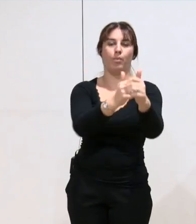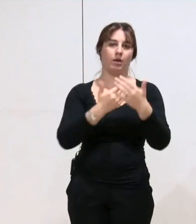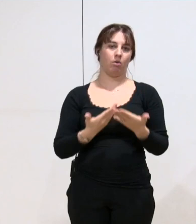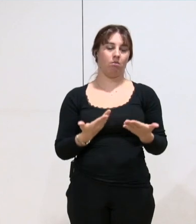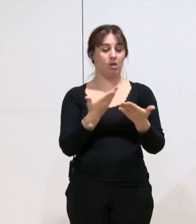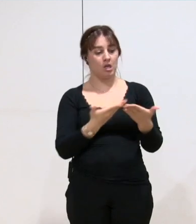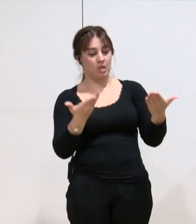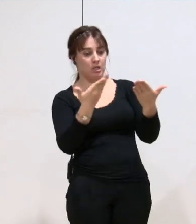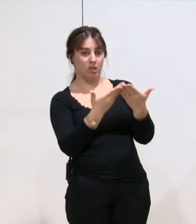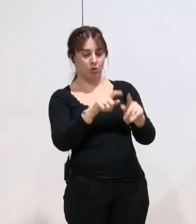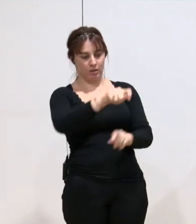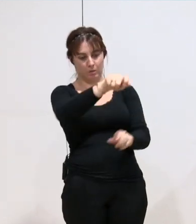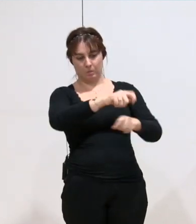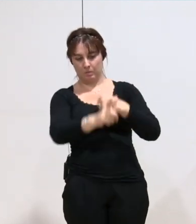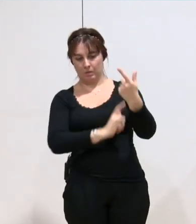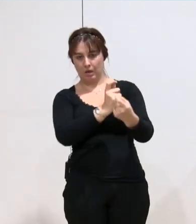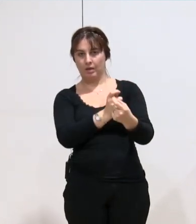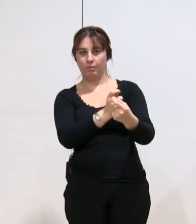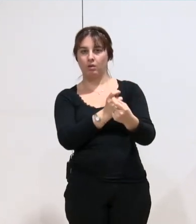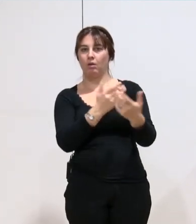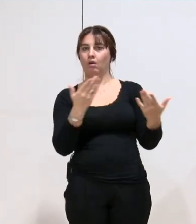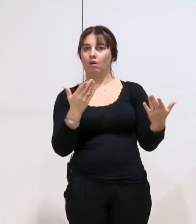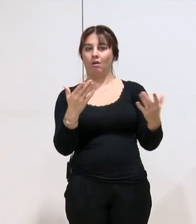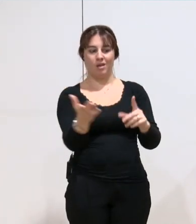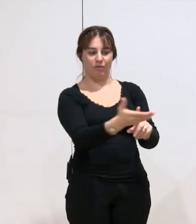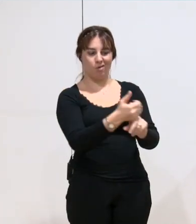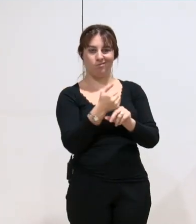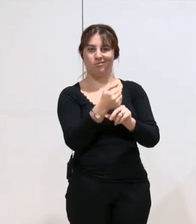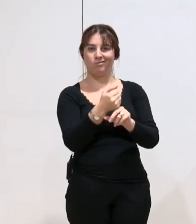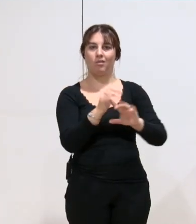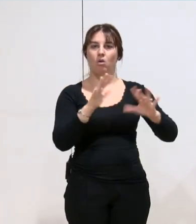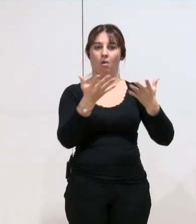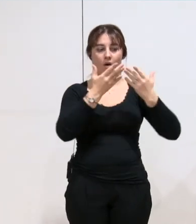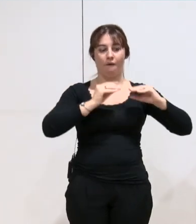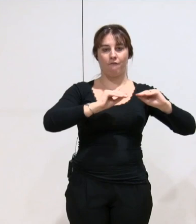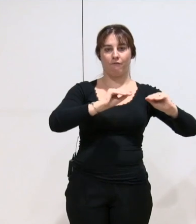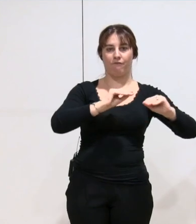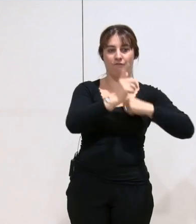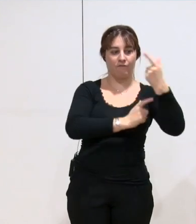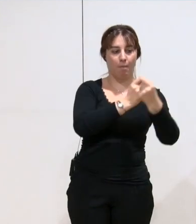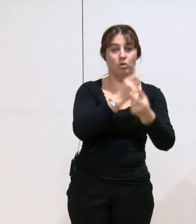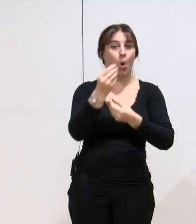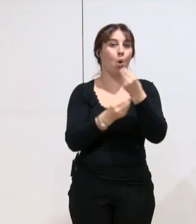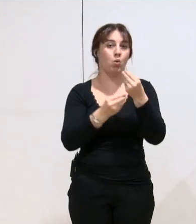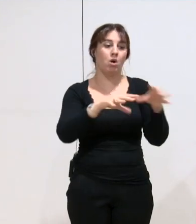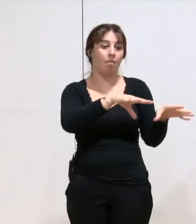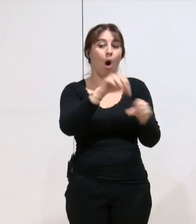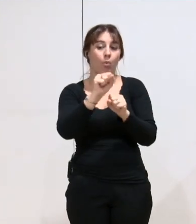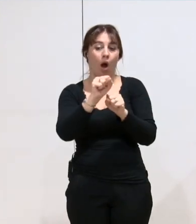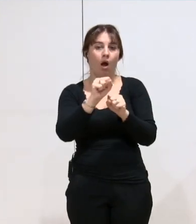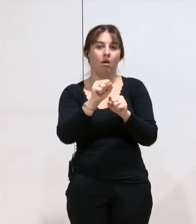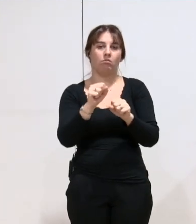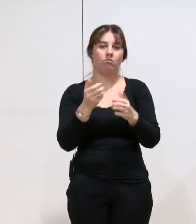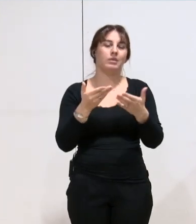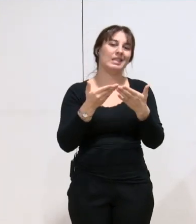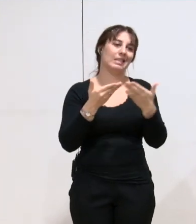la situation, cette personne et l'approcher le plus de la formation, voire de l'emploi. Bon, en définitive, c'est relativement simple.